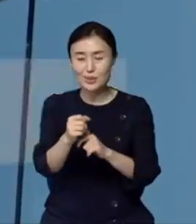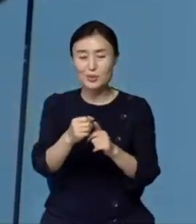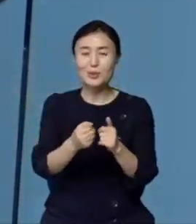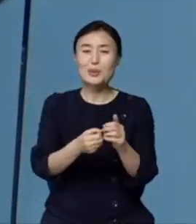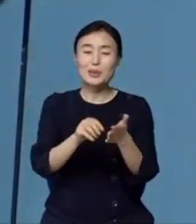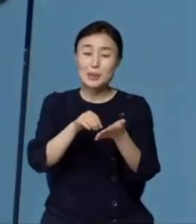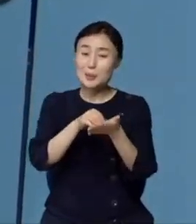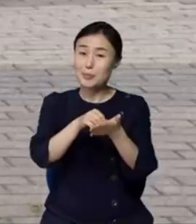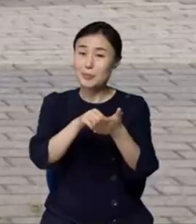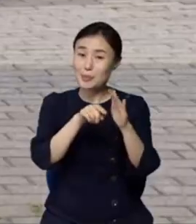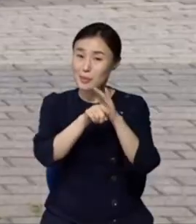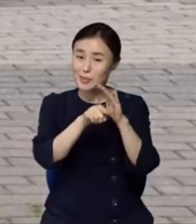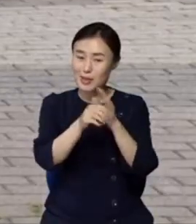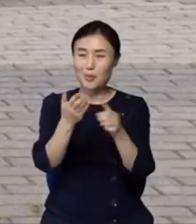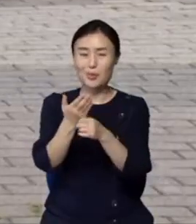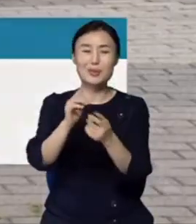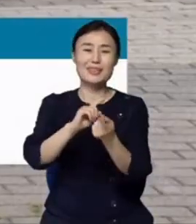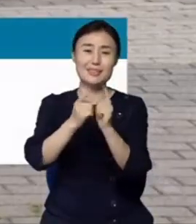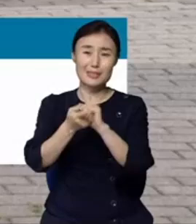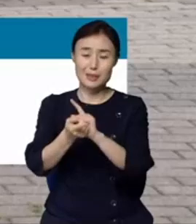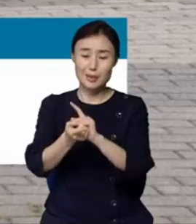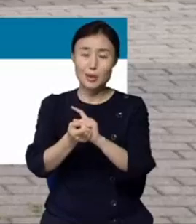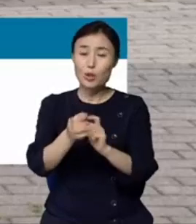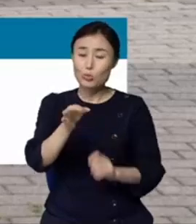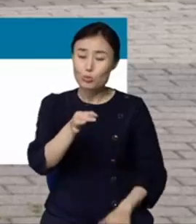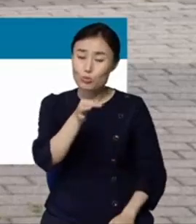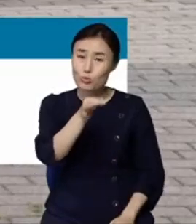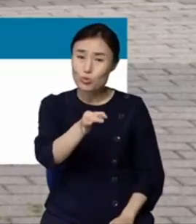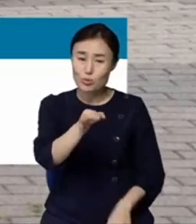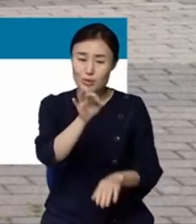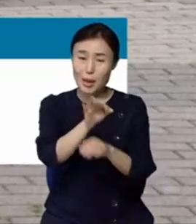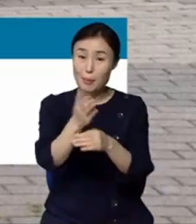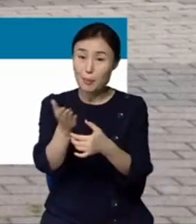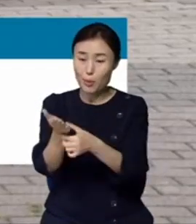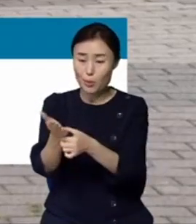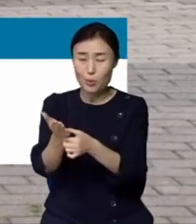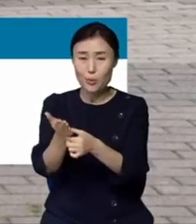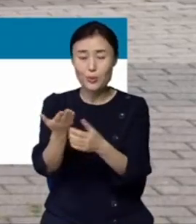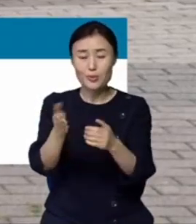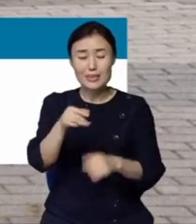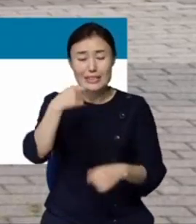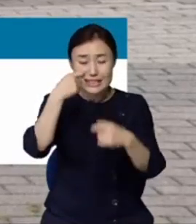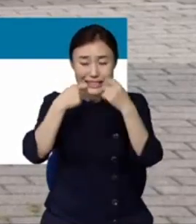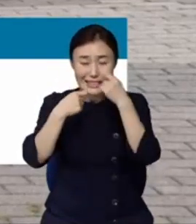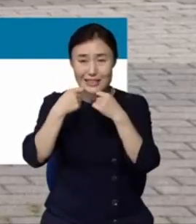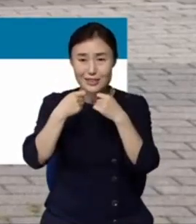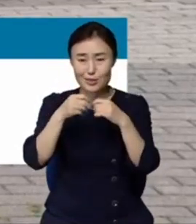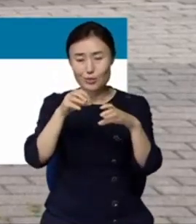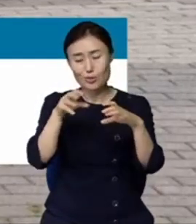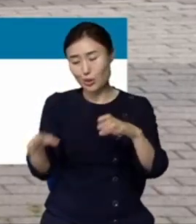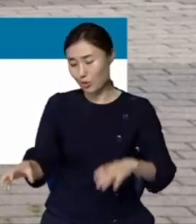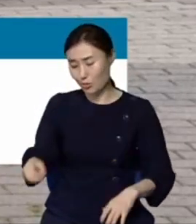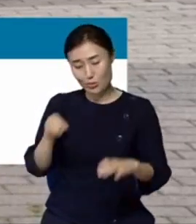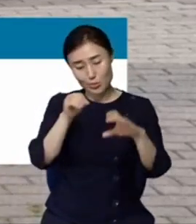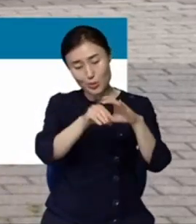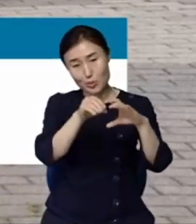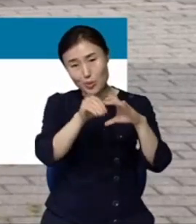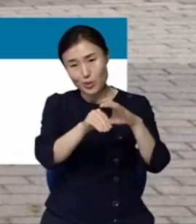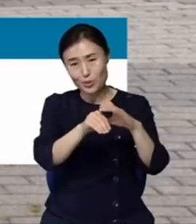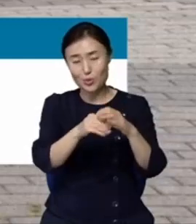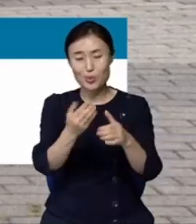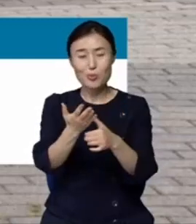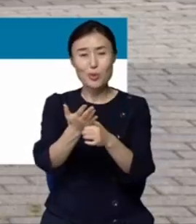있습니다. 원래는 돈을 주고 사는 티켓을 쓰레기 그걸 주워가지고 넣어가지고 환경 오염도 막고